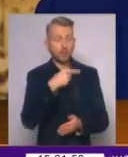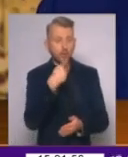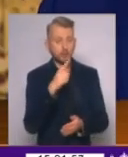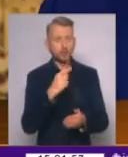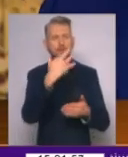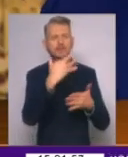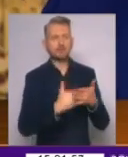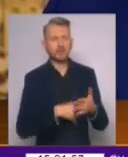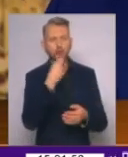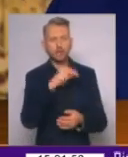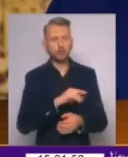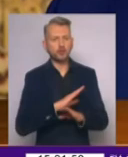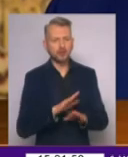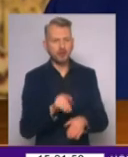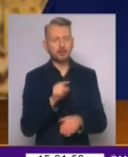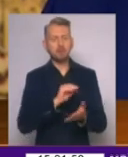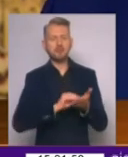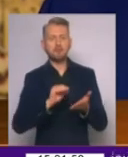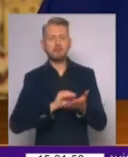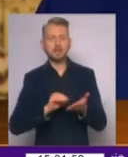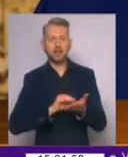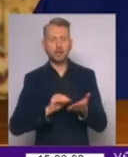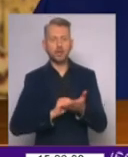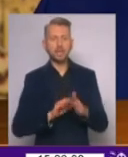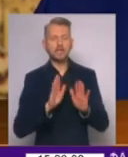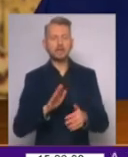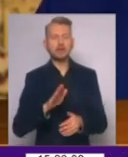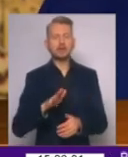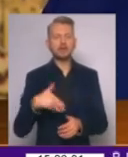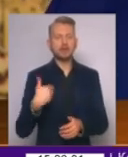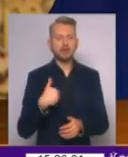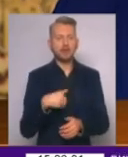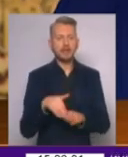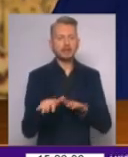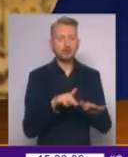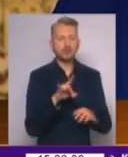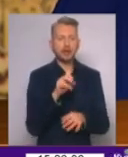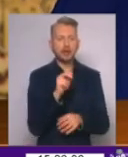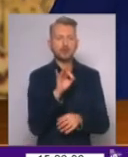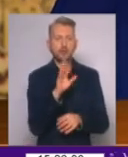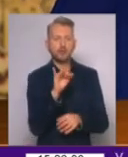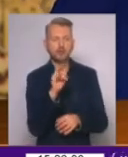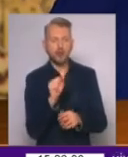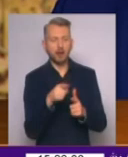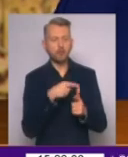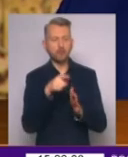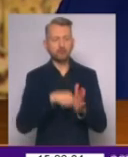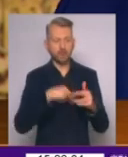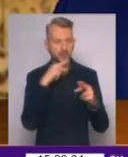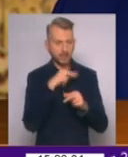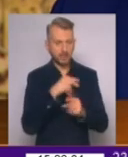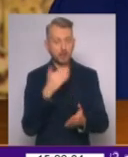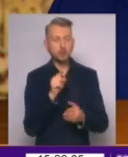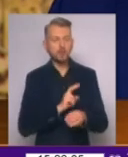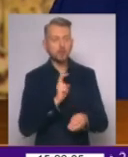список недосконалий, що там написано тільки діюча речовина або дешеві ліки. І то, що коли ти